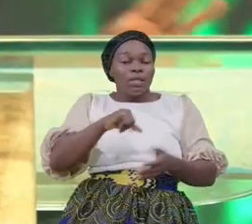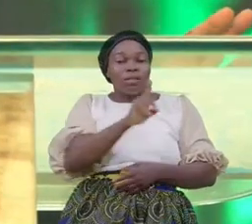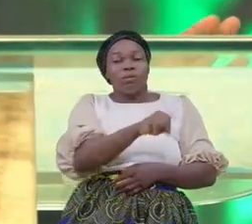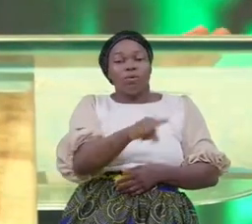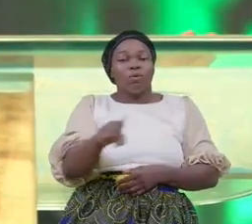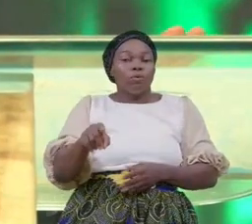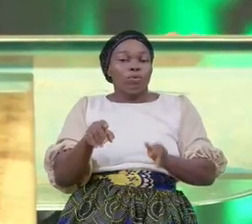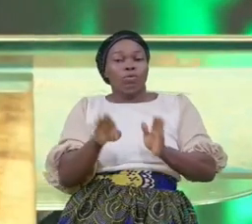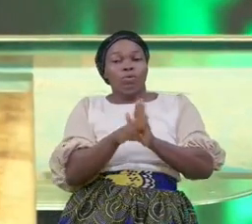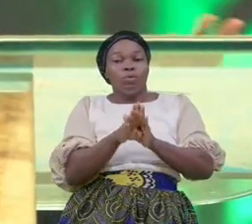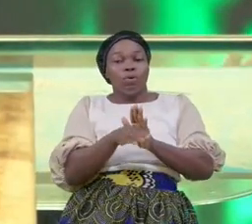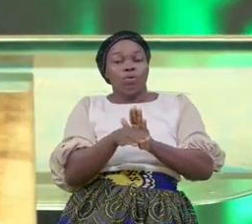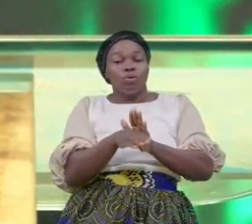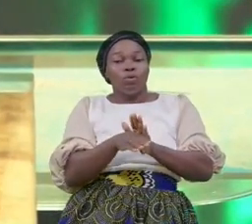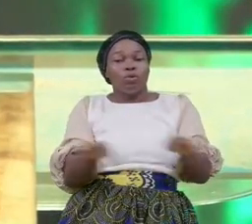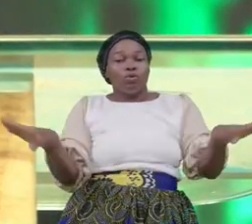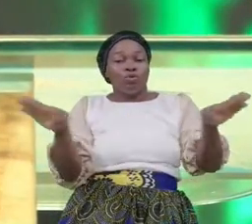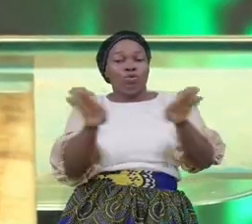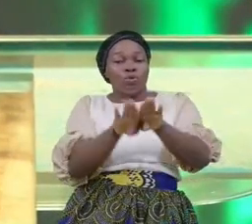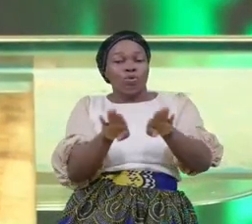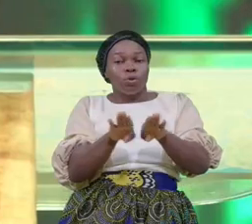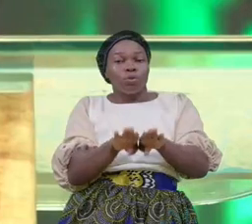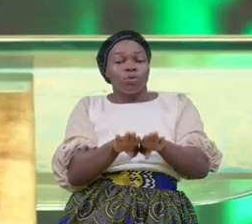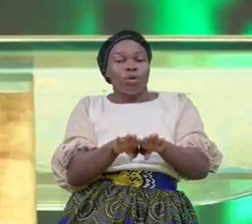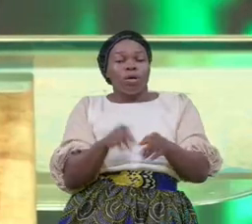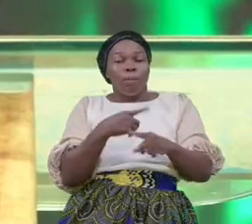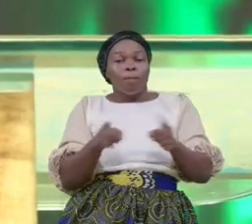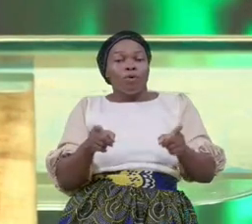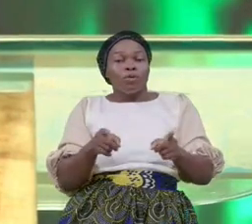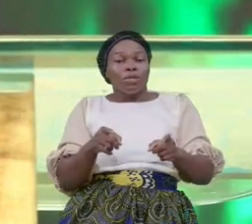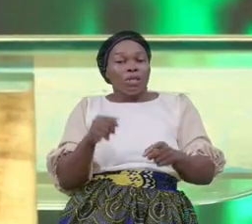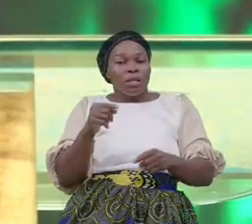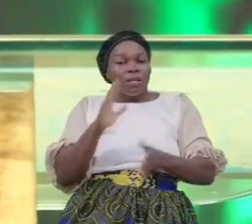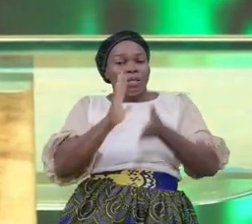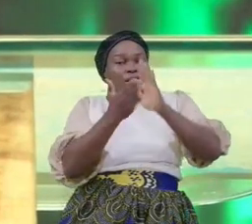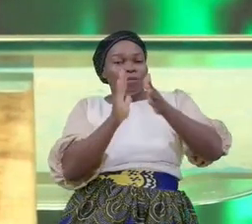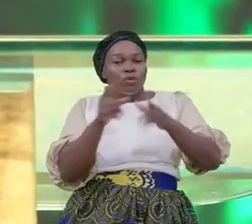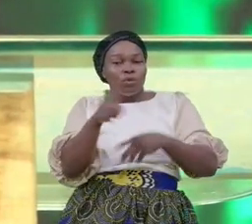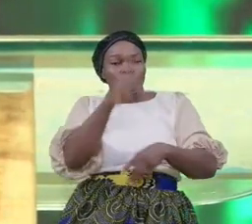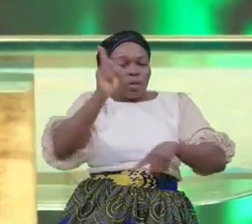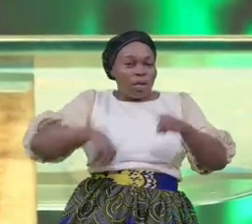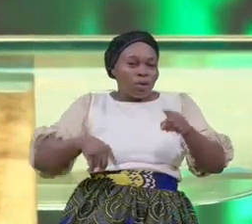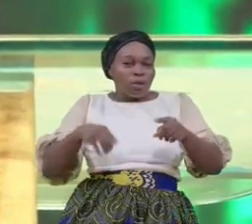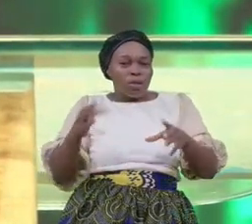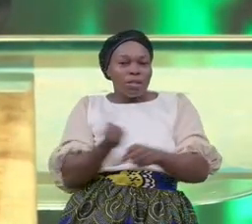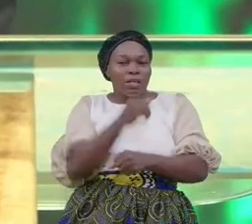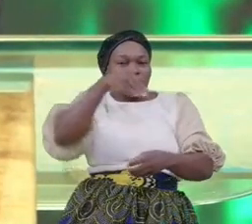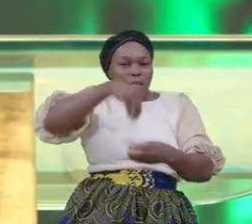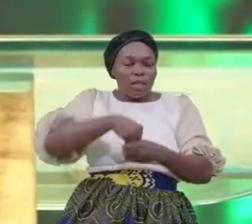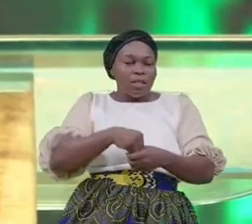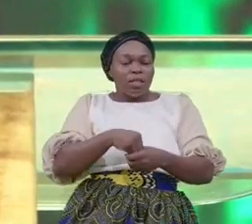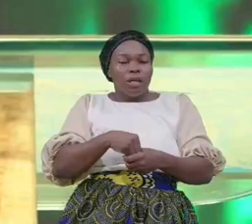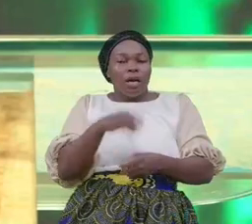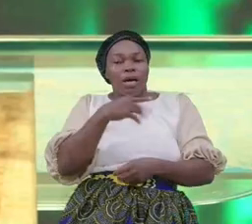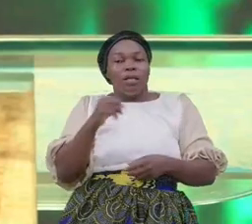dit que quoi que toutes les portes soient barricadées, comme vous ne pouvez pas posséder, moi je vous livre ça. Le Seigneur